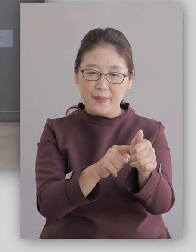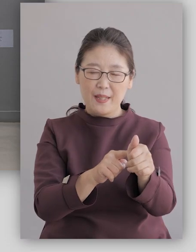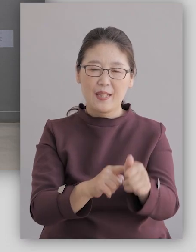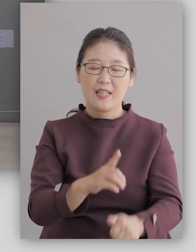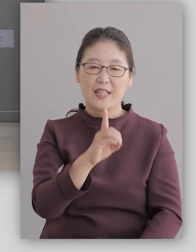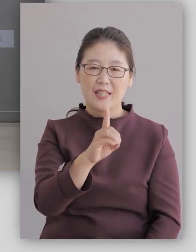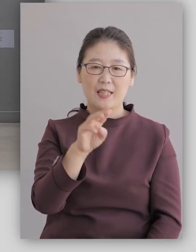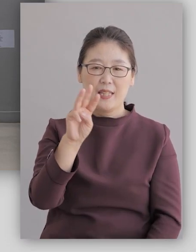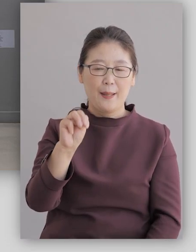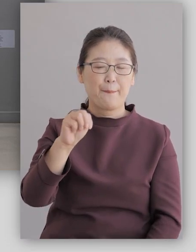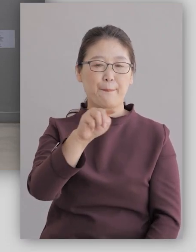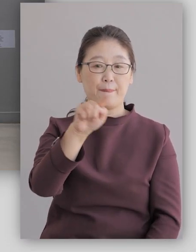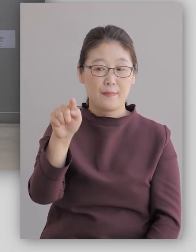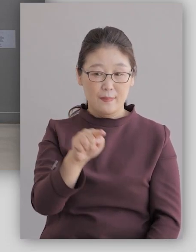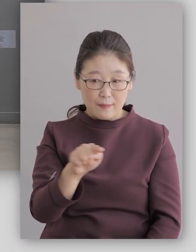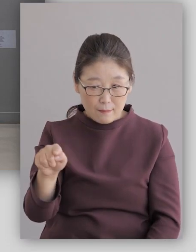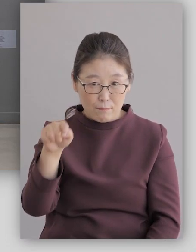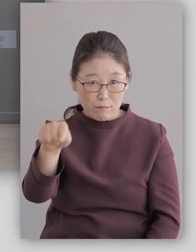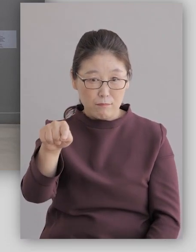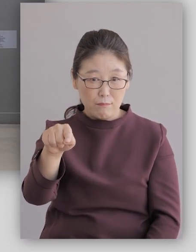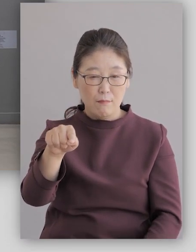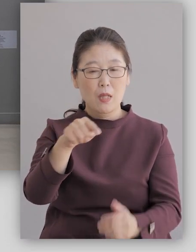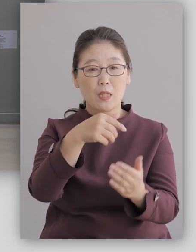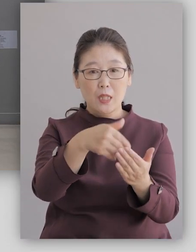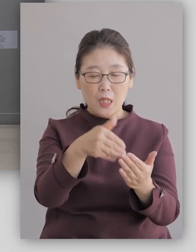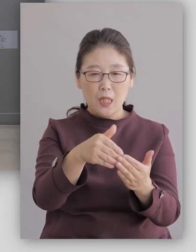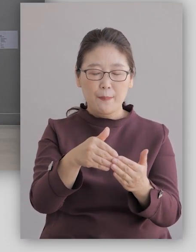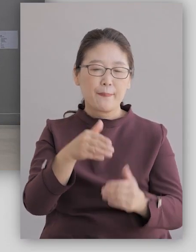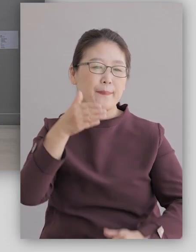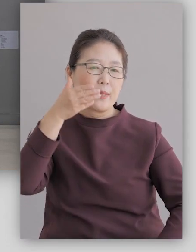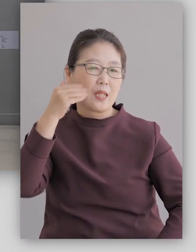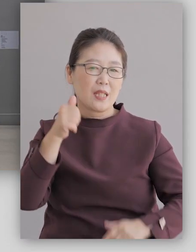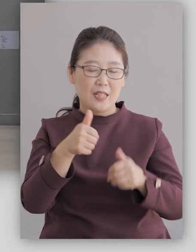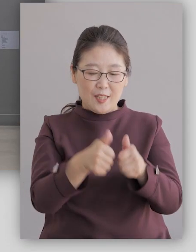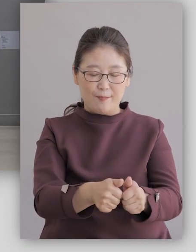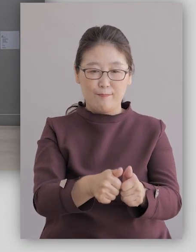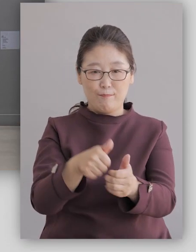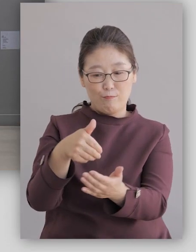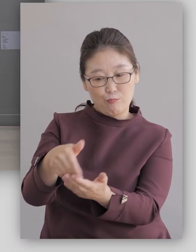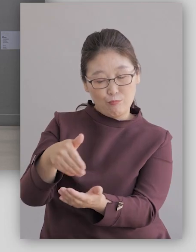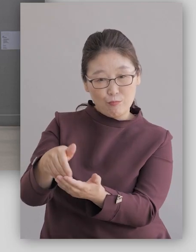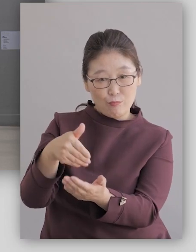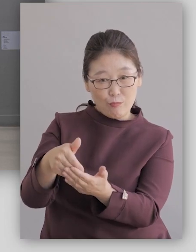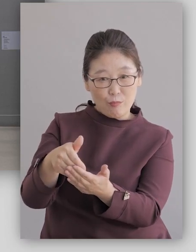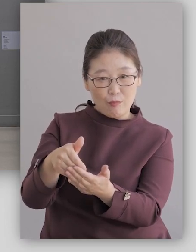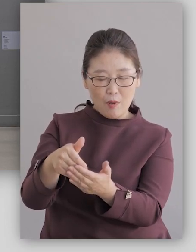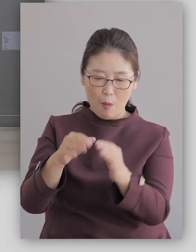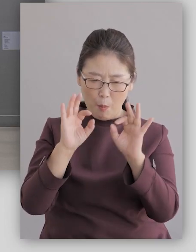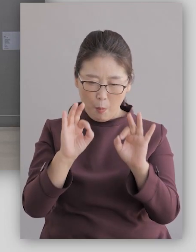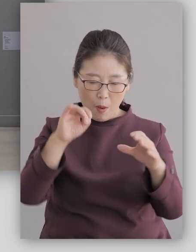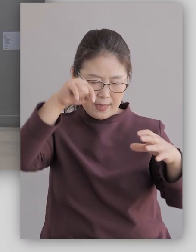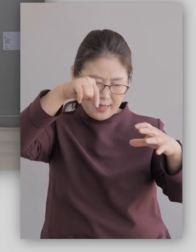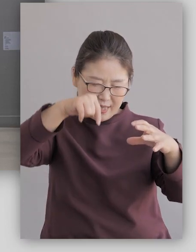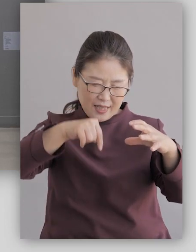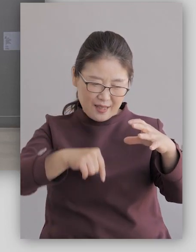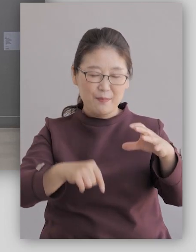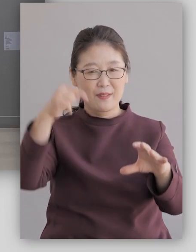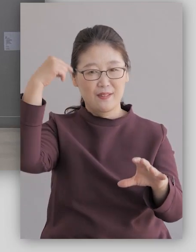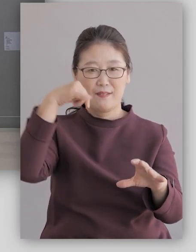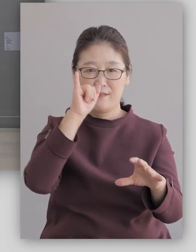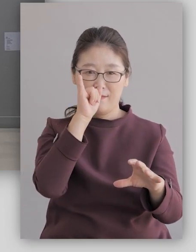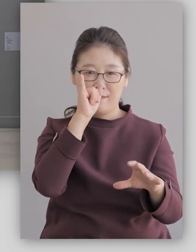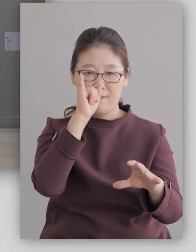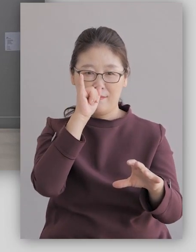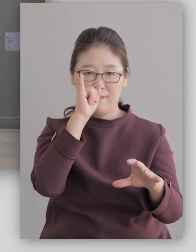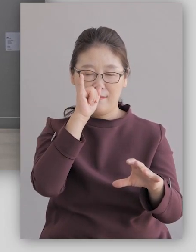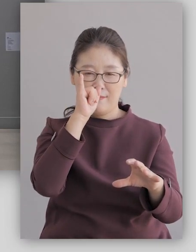얘기를 하면서도 유화라는 특유의 마티에를 통해서 아주 깊이 있는 어떤 그